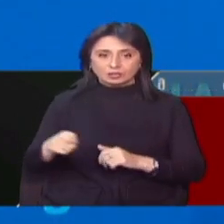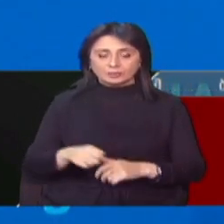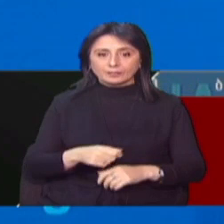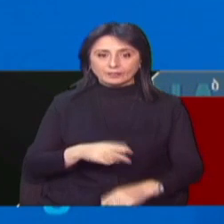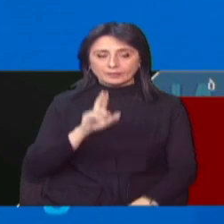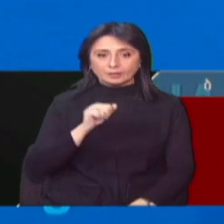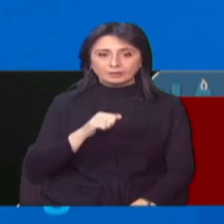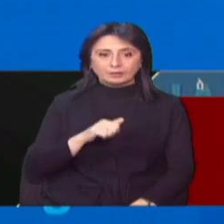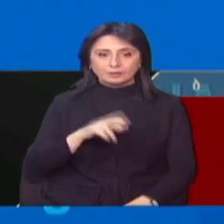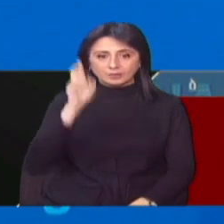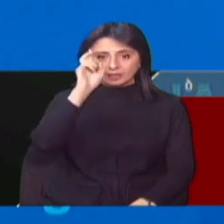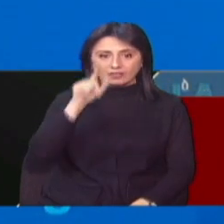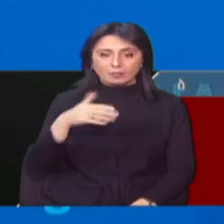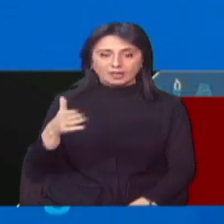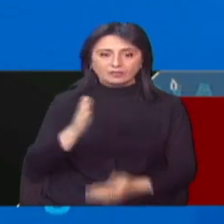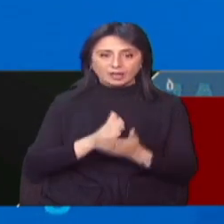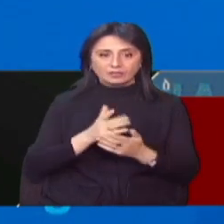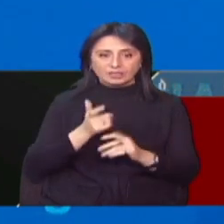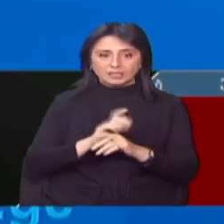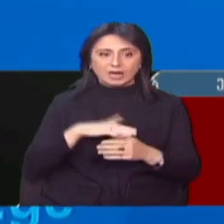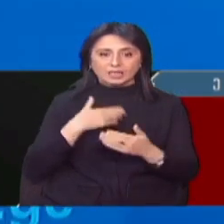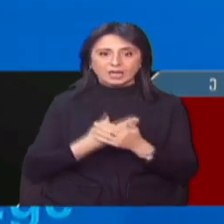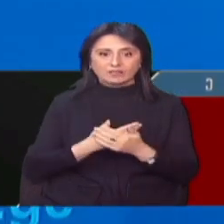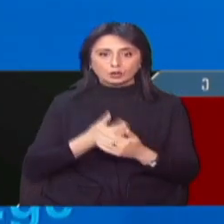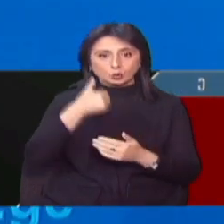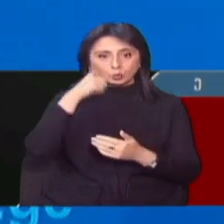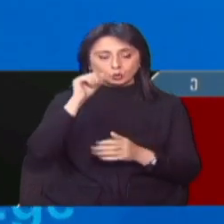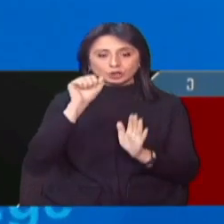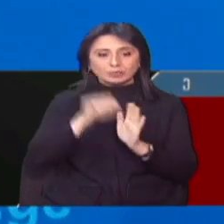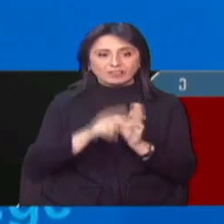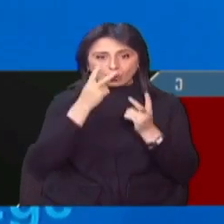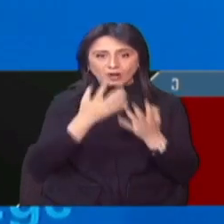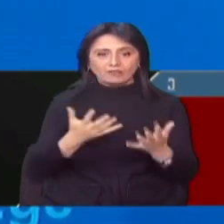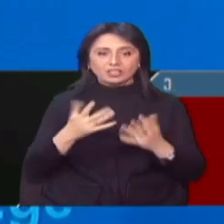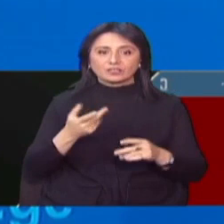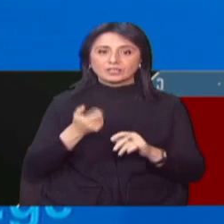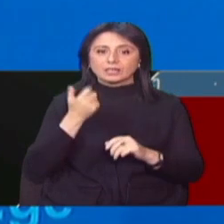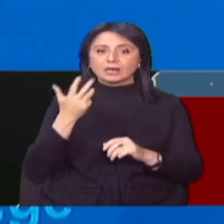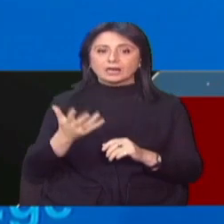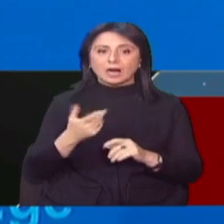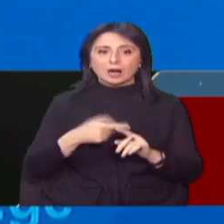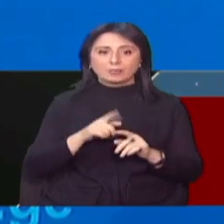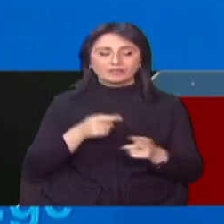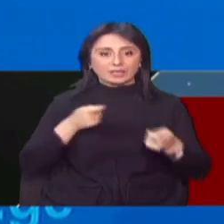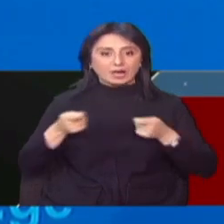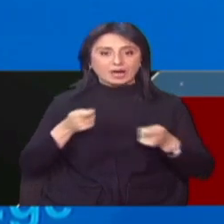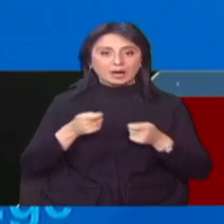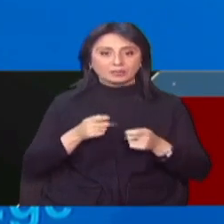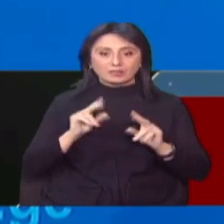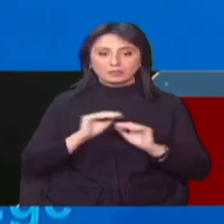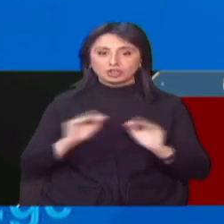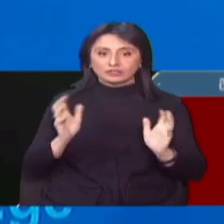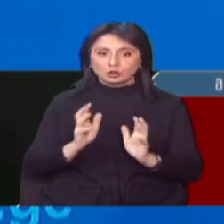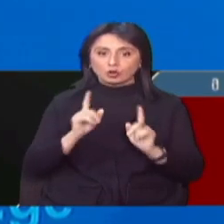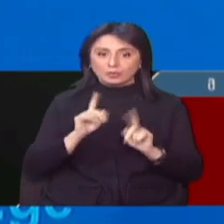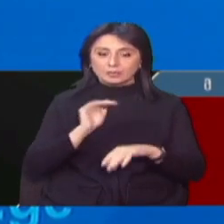dar tauroba am privaris țalien activ. Și de lipul lui Bagua ce nu s-a venat E piada, gaptele bune am și dobas.